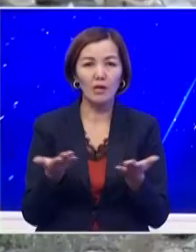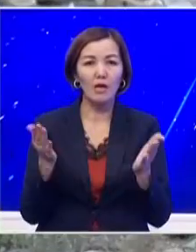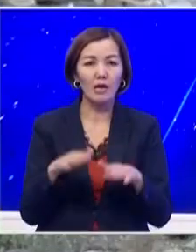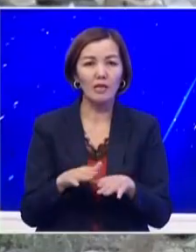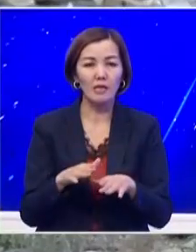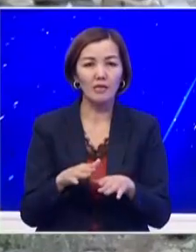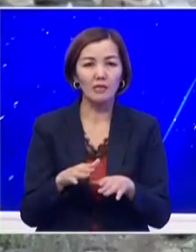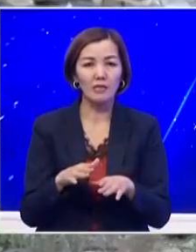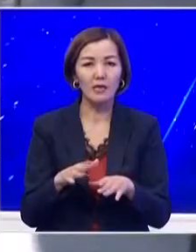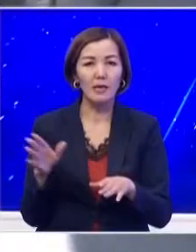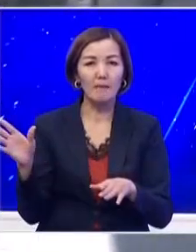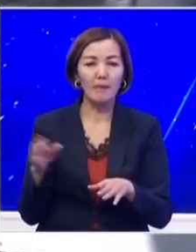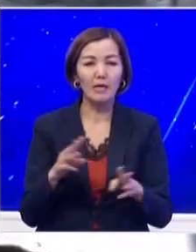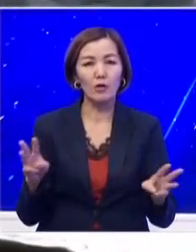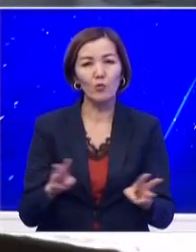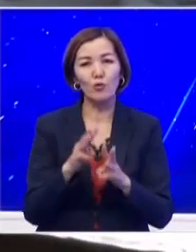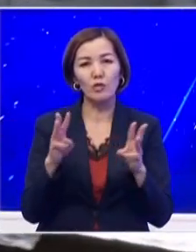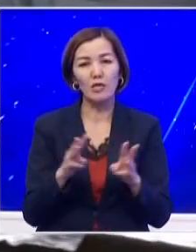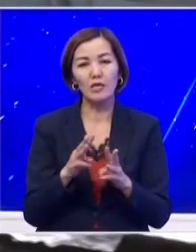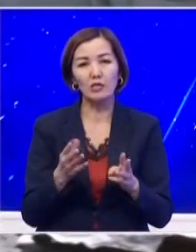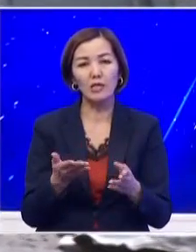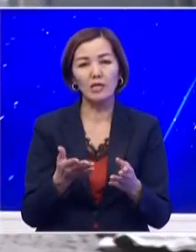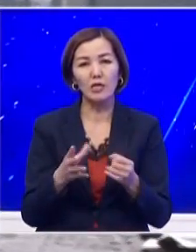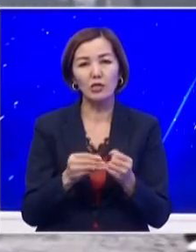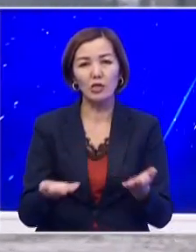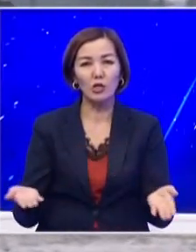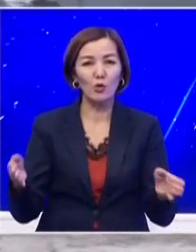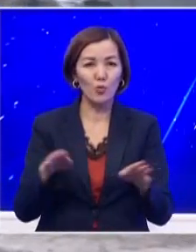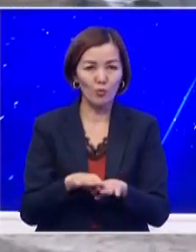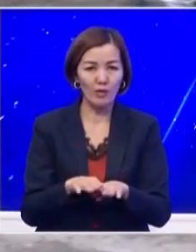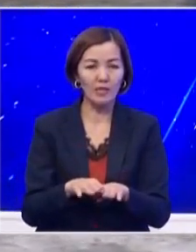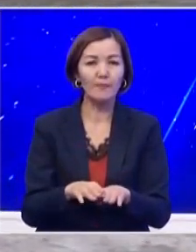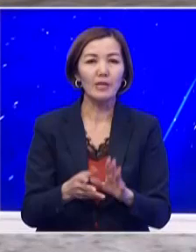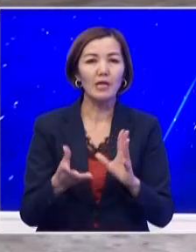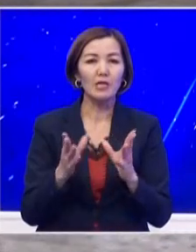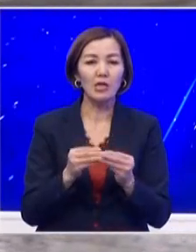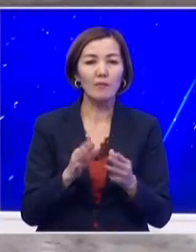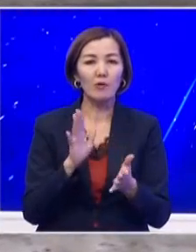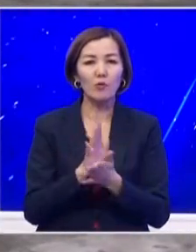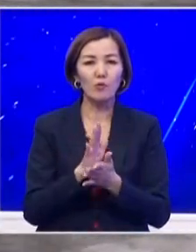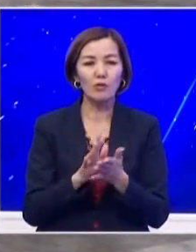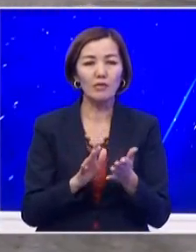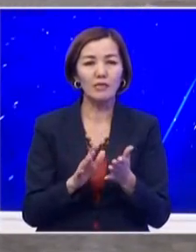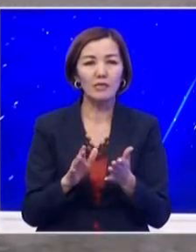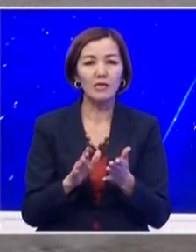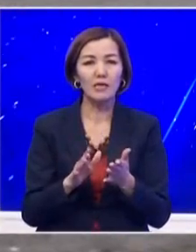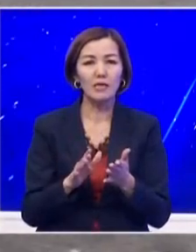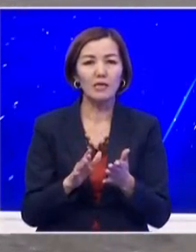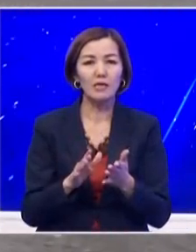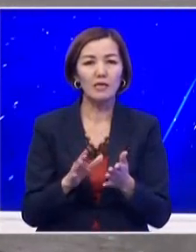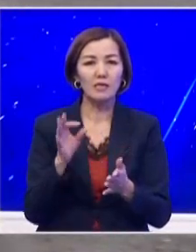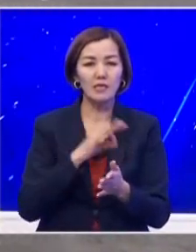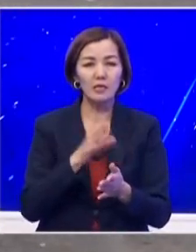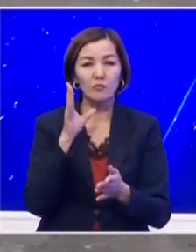тұр. Қалғанында қалдық сол орындарда жаппай өртіледі, я көміледі. Жалпы қоқыс қалауын тапса